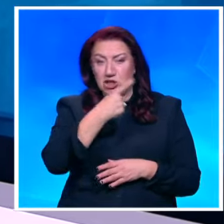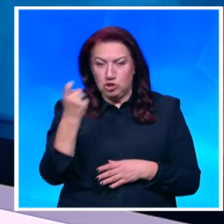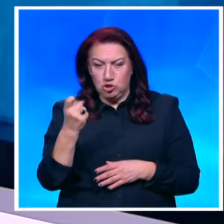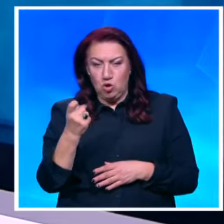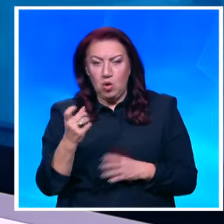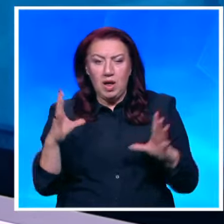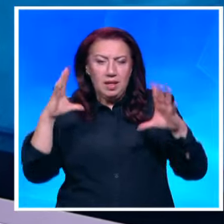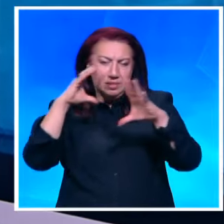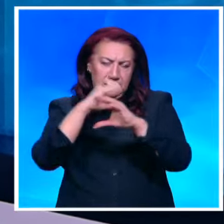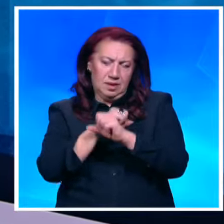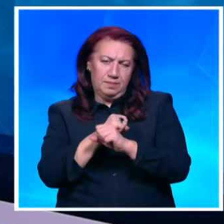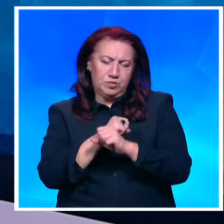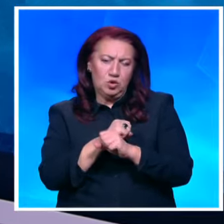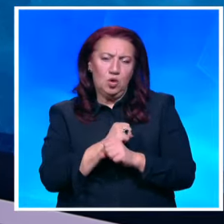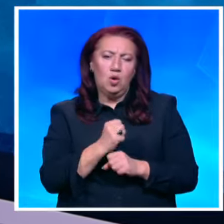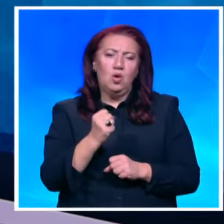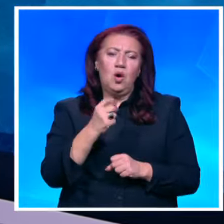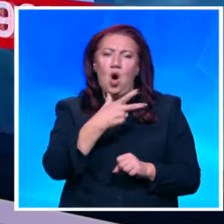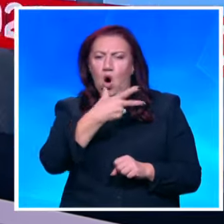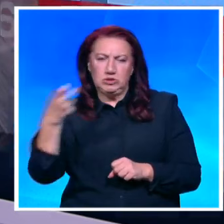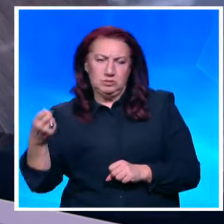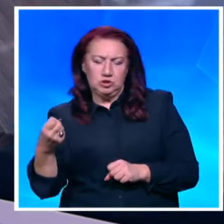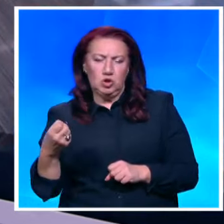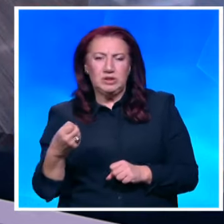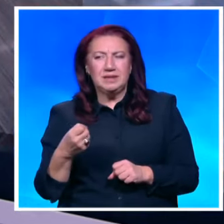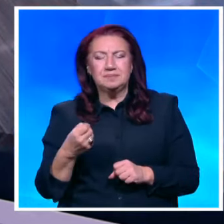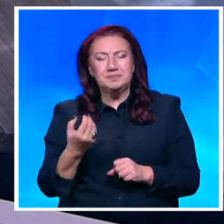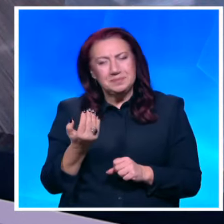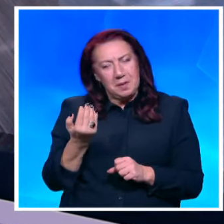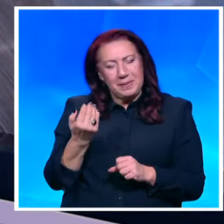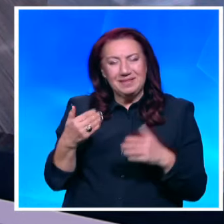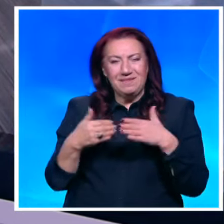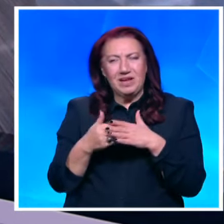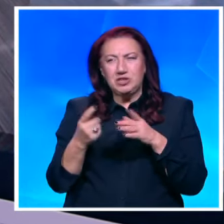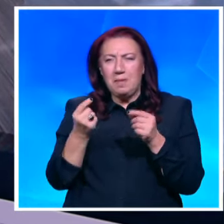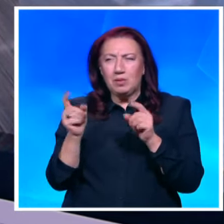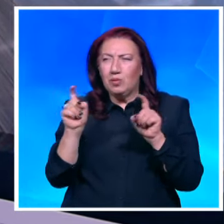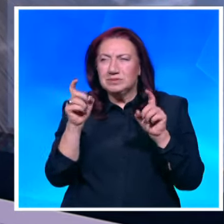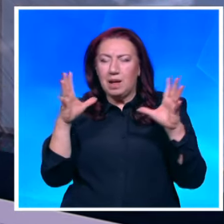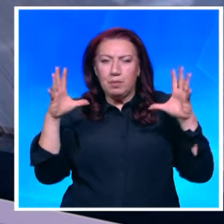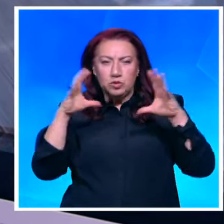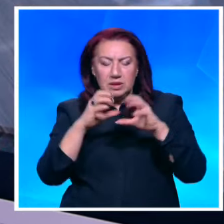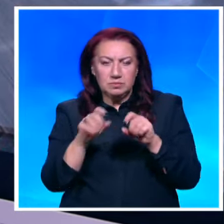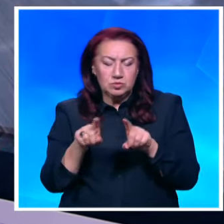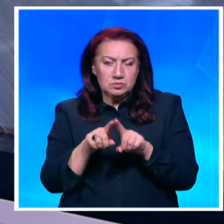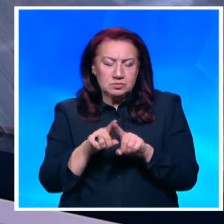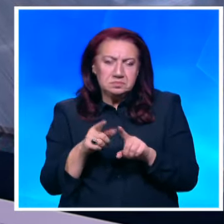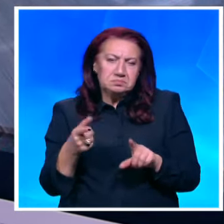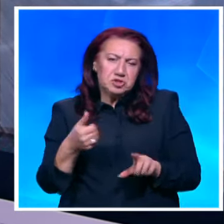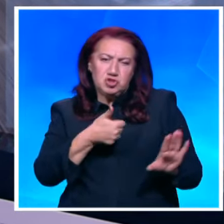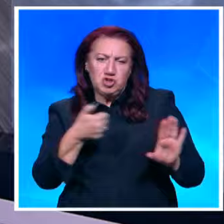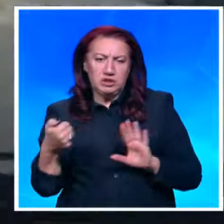802, а на смрачаване 190. Къде най-често стават катастрофи и какви са причините, разказват Габриела Киремечийска и Емил Кацаров.